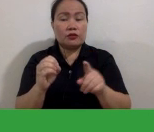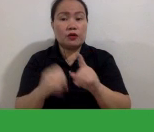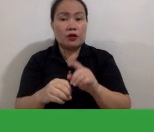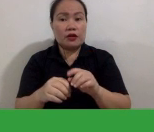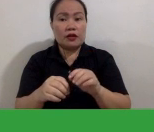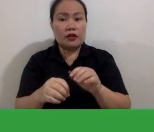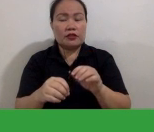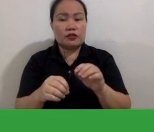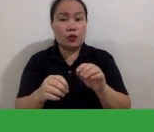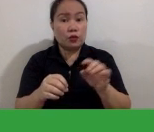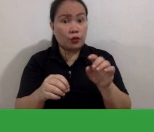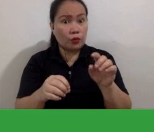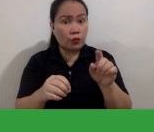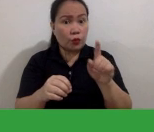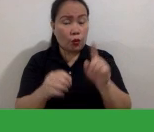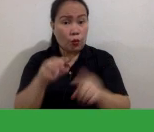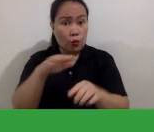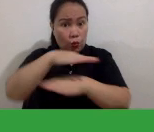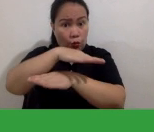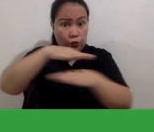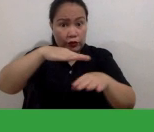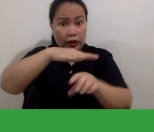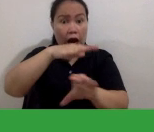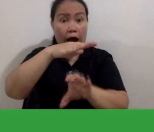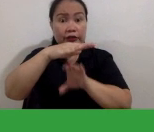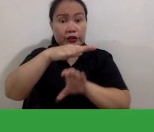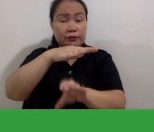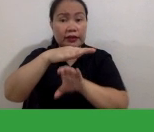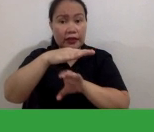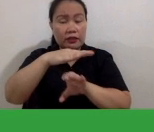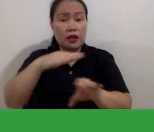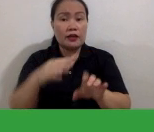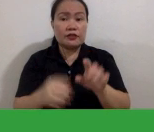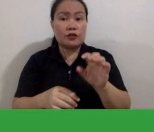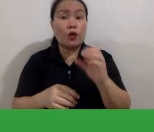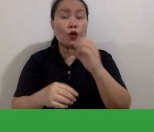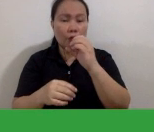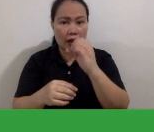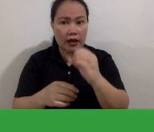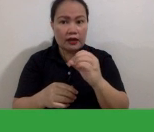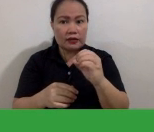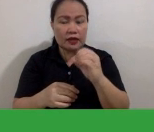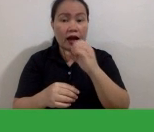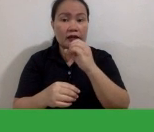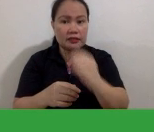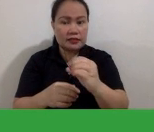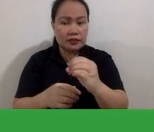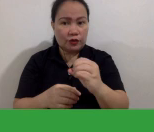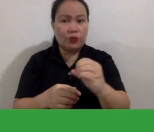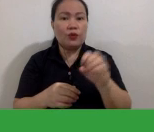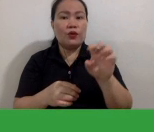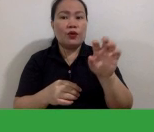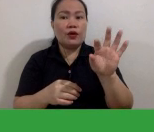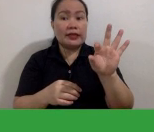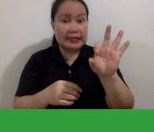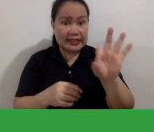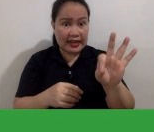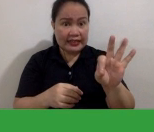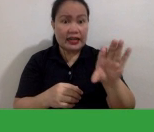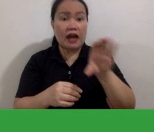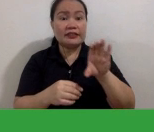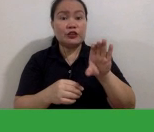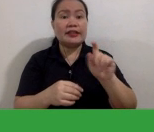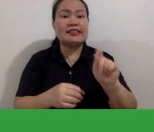9, magiging ones, tens. Okay? This is hundreds. So, anong gagawin natin? Malagay muna tayo ng